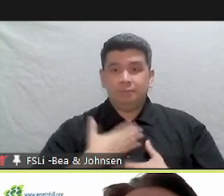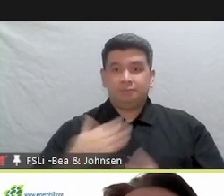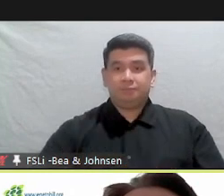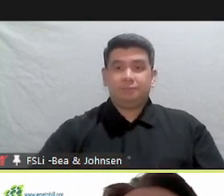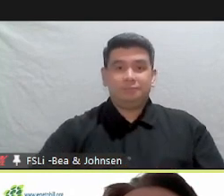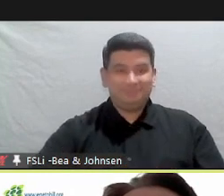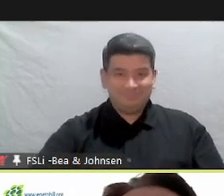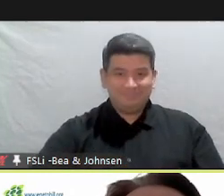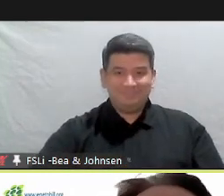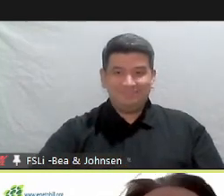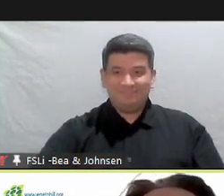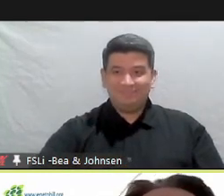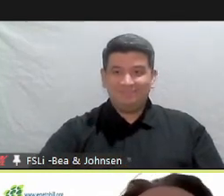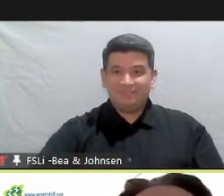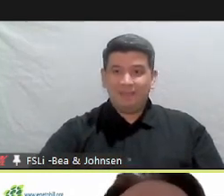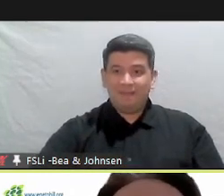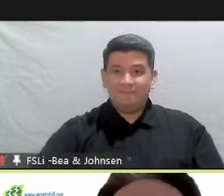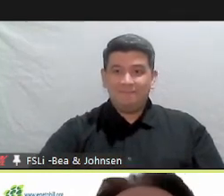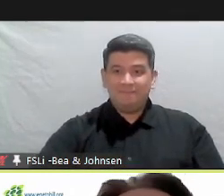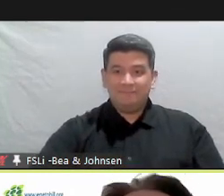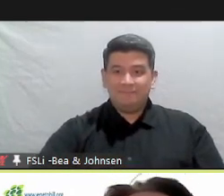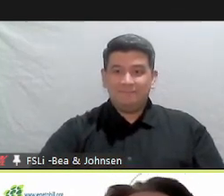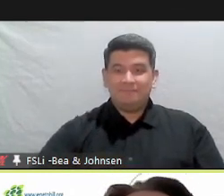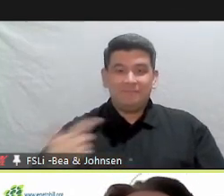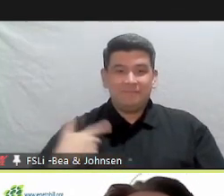Na meron tayong kasama mula sa